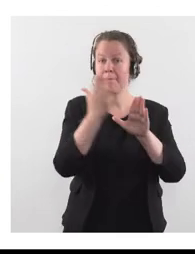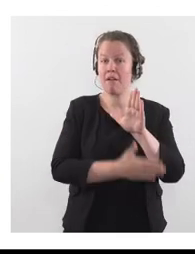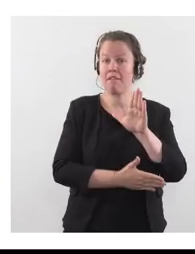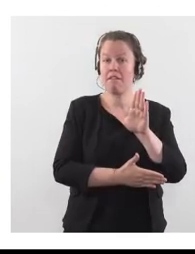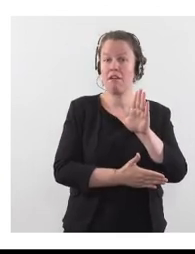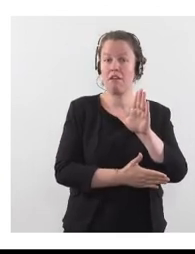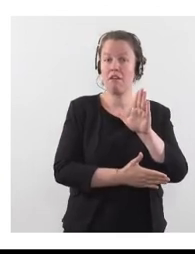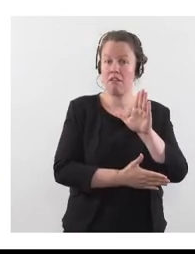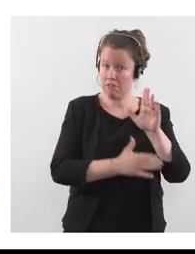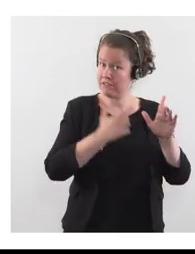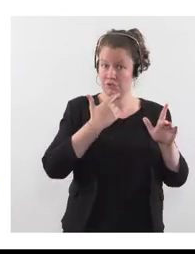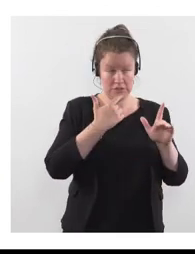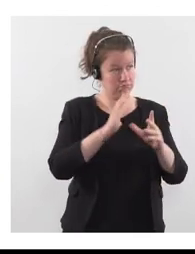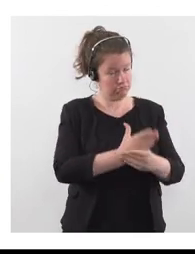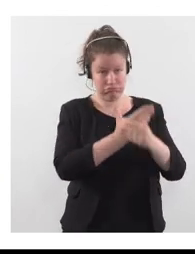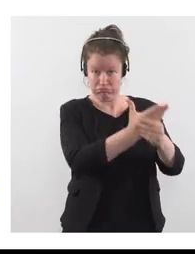de payer.